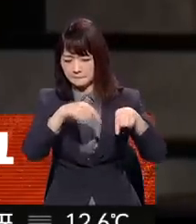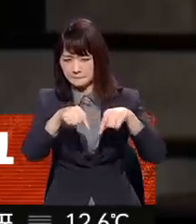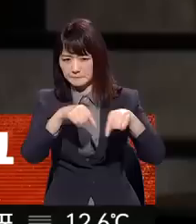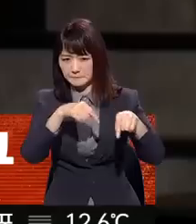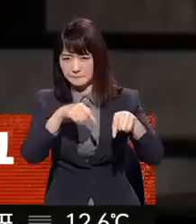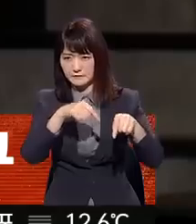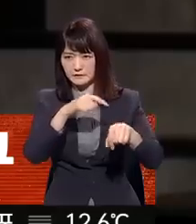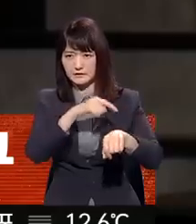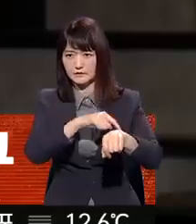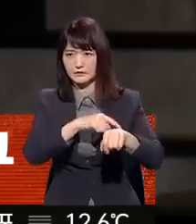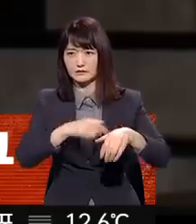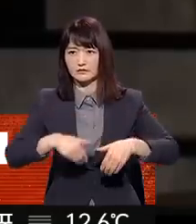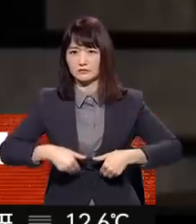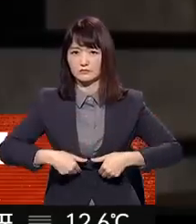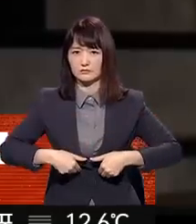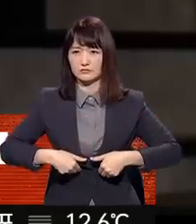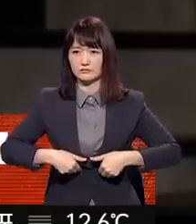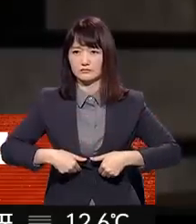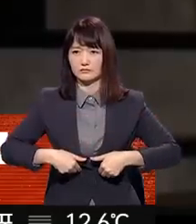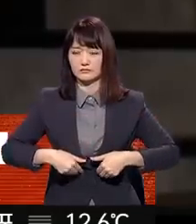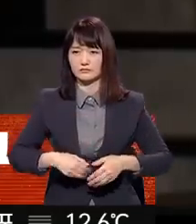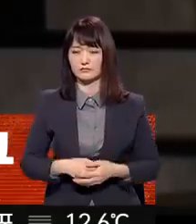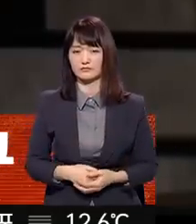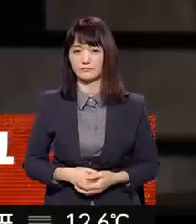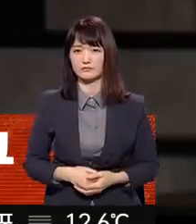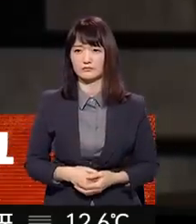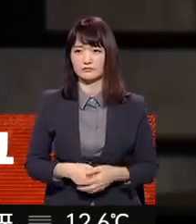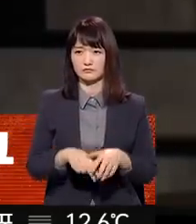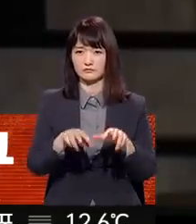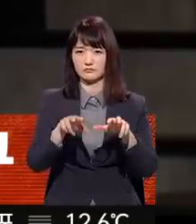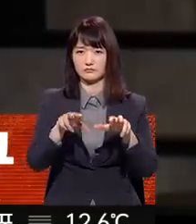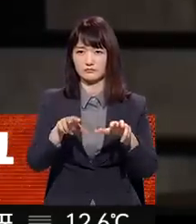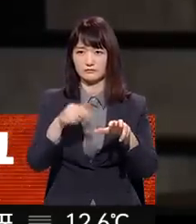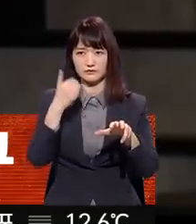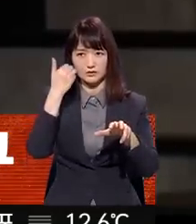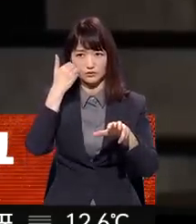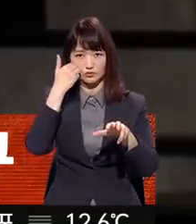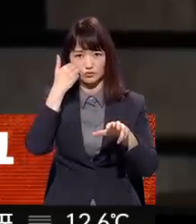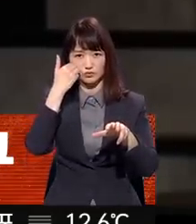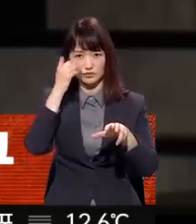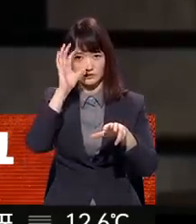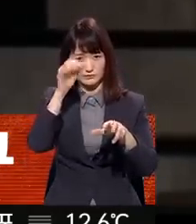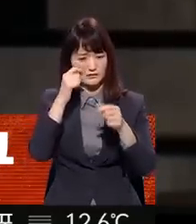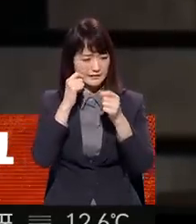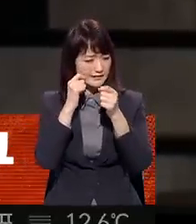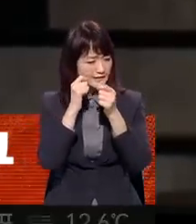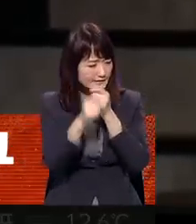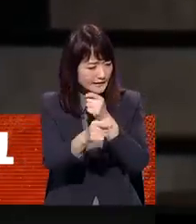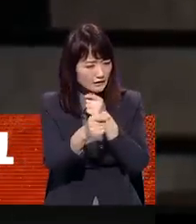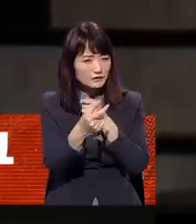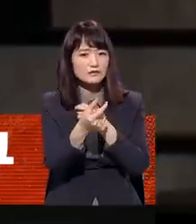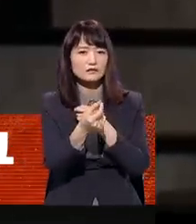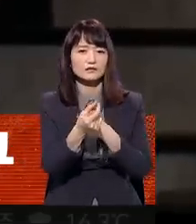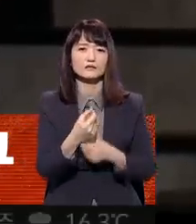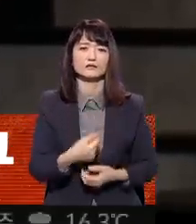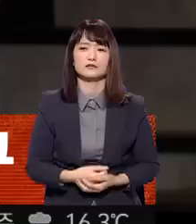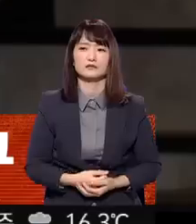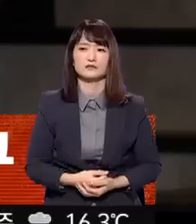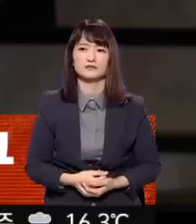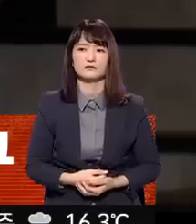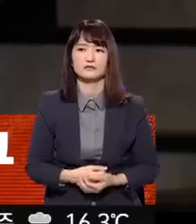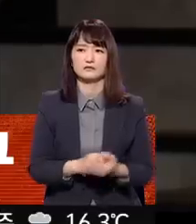당하려면 시간도 좀 필요한데 예. 이 경우는 정말 명백하게 누가 봐도 사기인 것 같아요. 그래서